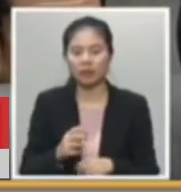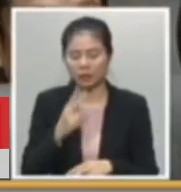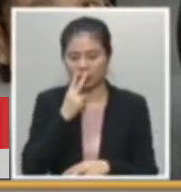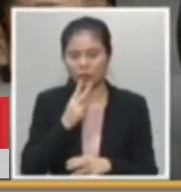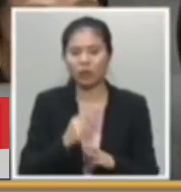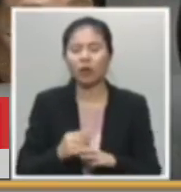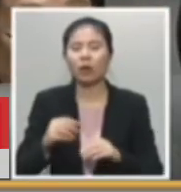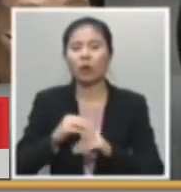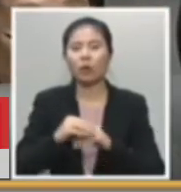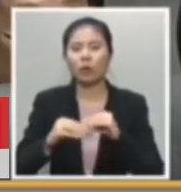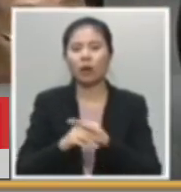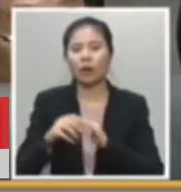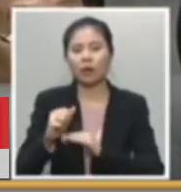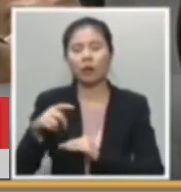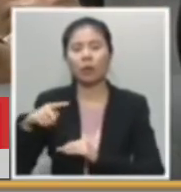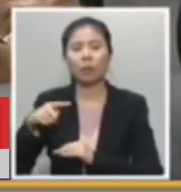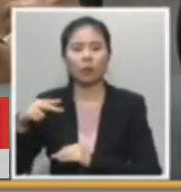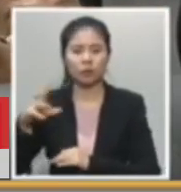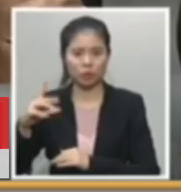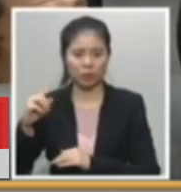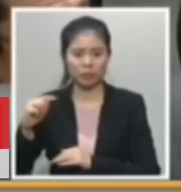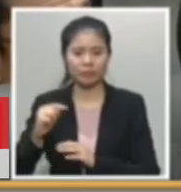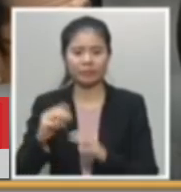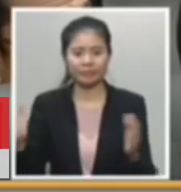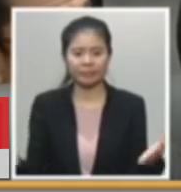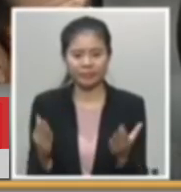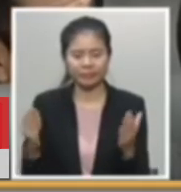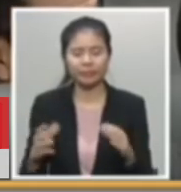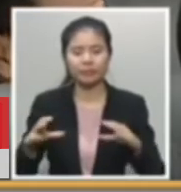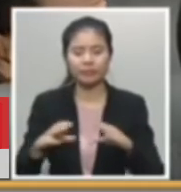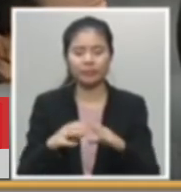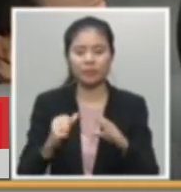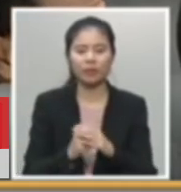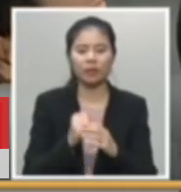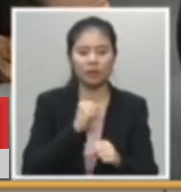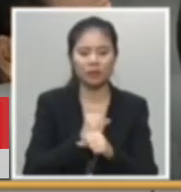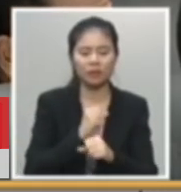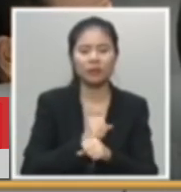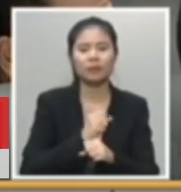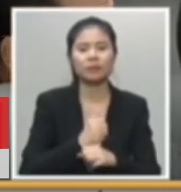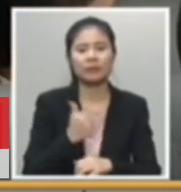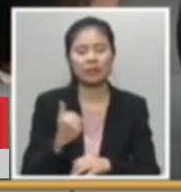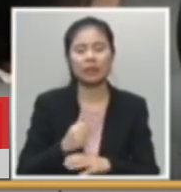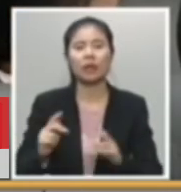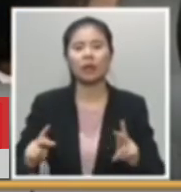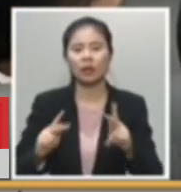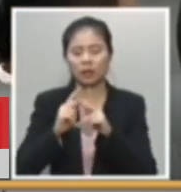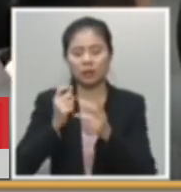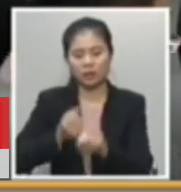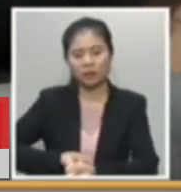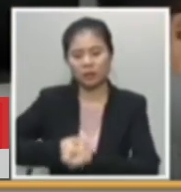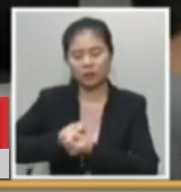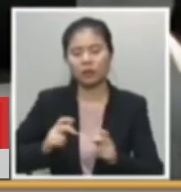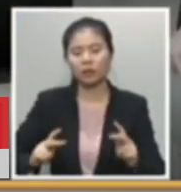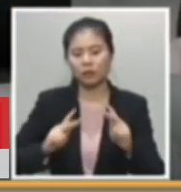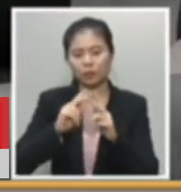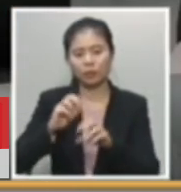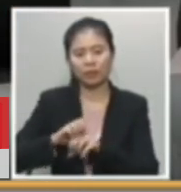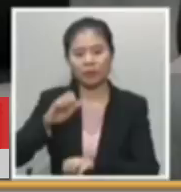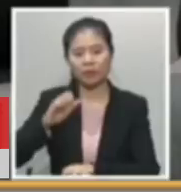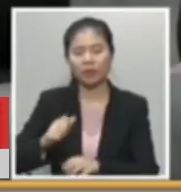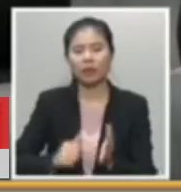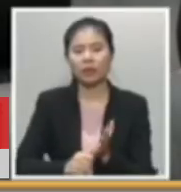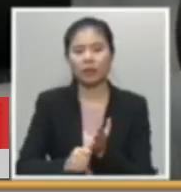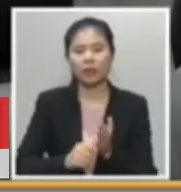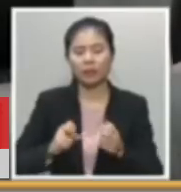คทช.ที่ท่านกำลังผลักดันอยู่นะครับแม้จะมีหน่วยงานอื่นไม่ว่าจะเป็นกระทรวงเกษตรกระทรวงมหาดไทยเนี่ยพยายามช่วยกันครับแก้ปัญหาให้กับพี่น้องประช